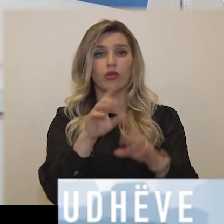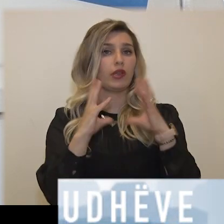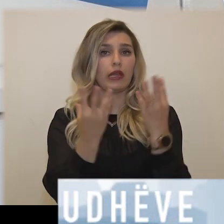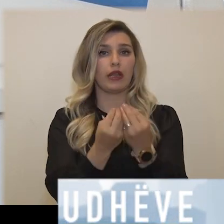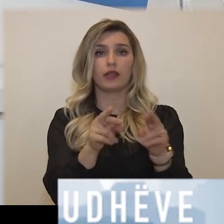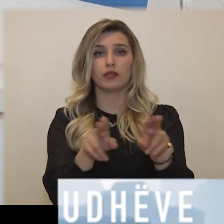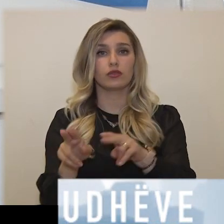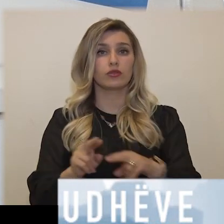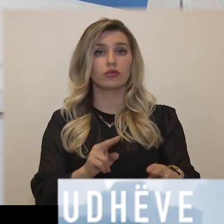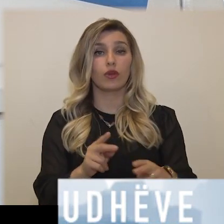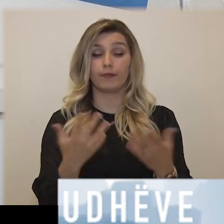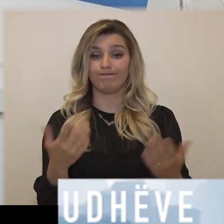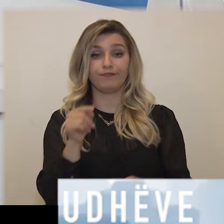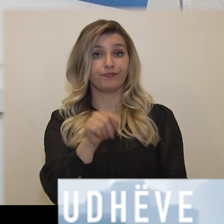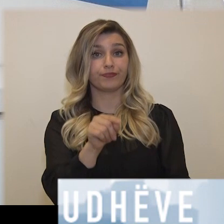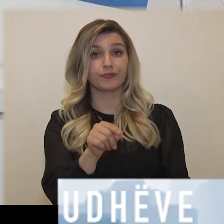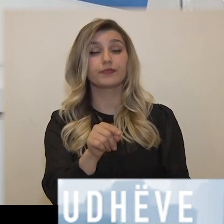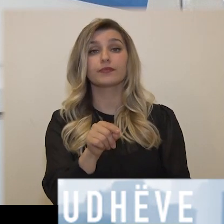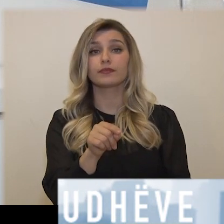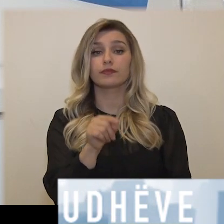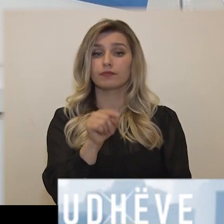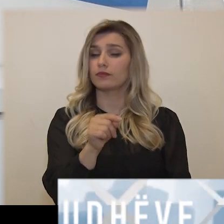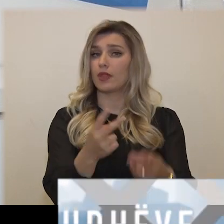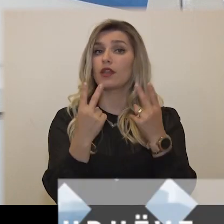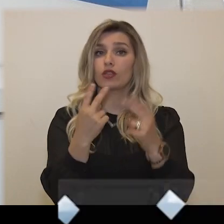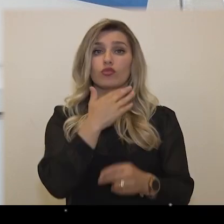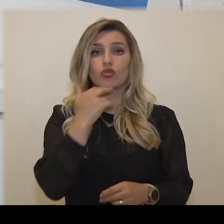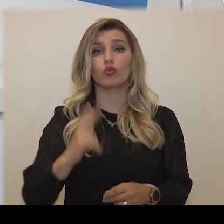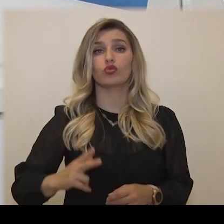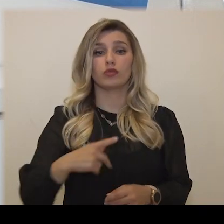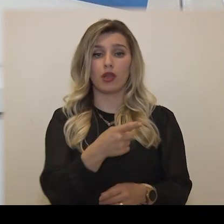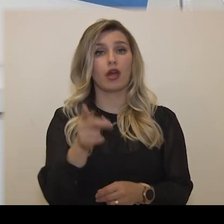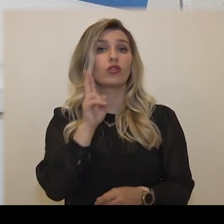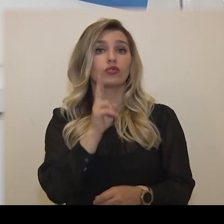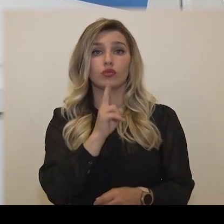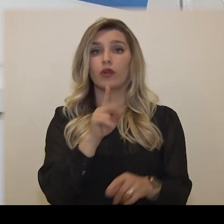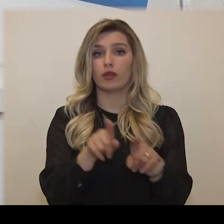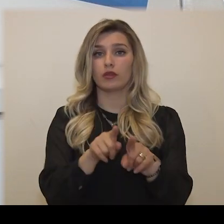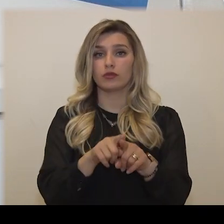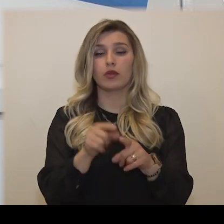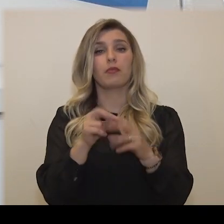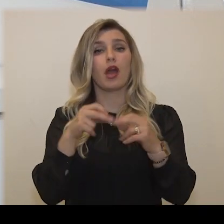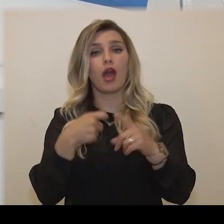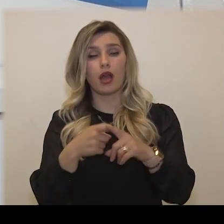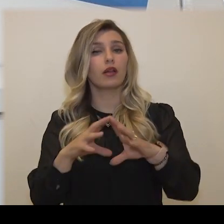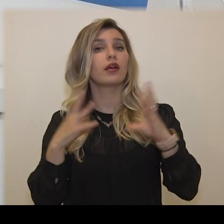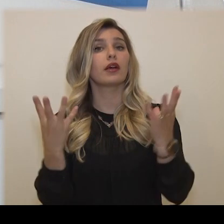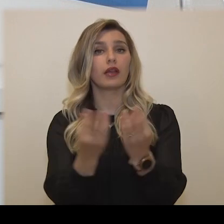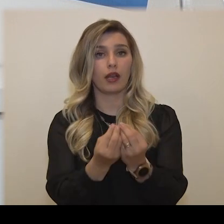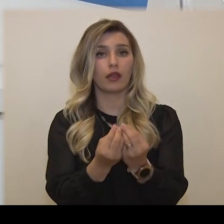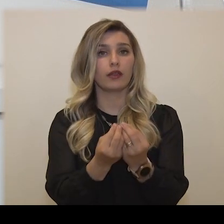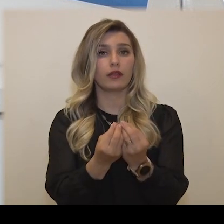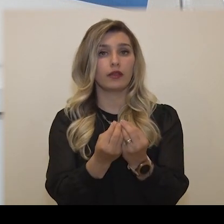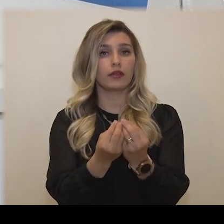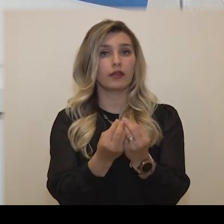personi. Dhe kjo është me rëndësi edhe për qytetarët me aftësi të kufizuara për të gjithë, e në këtë rast